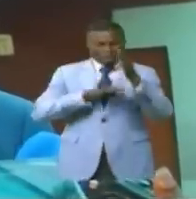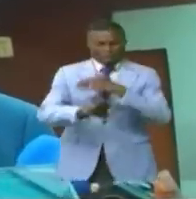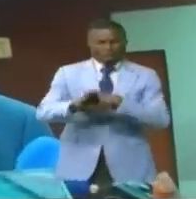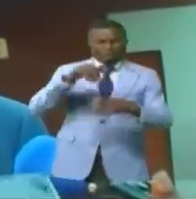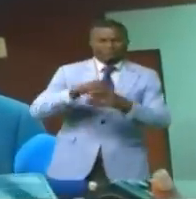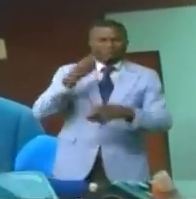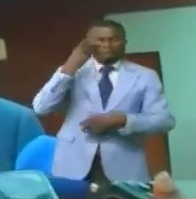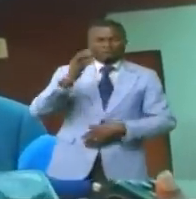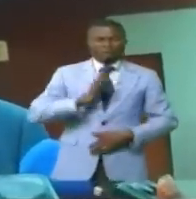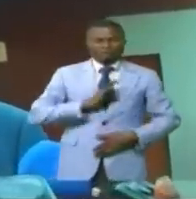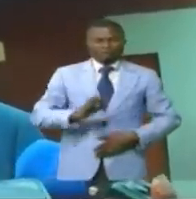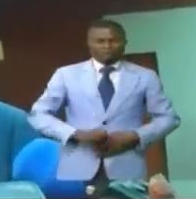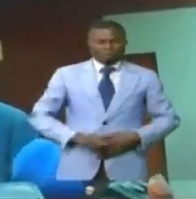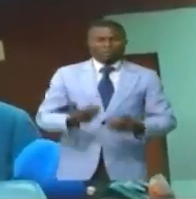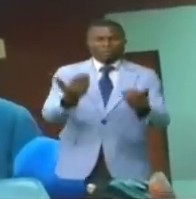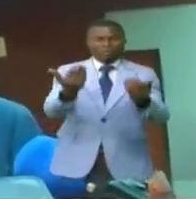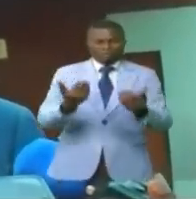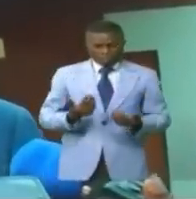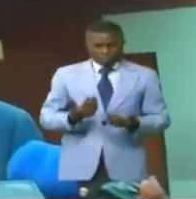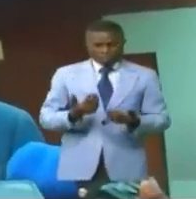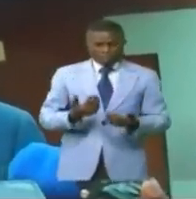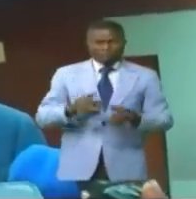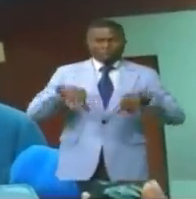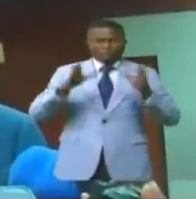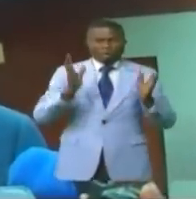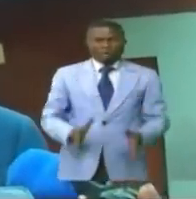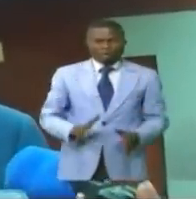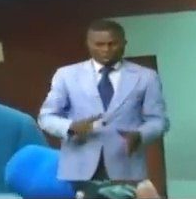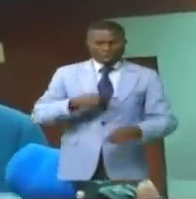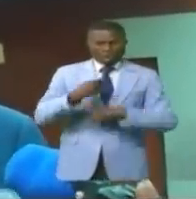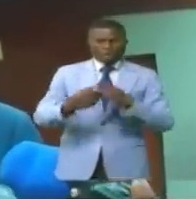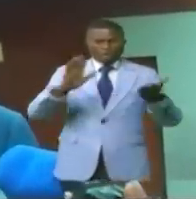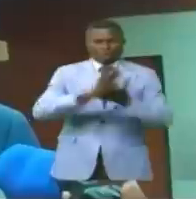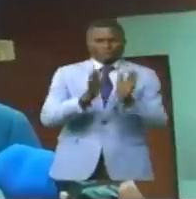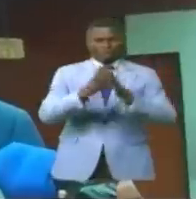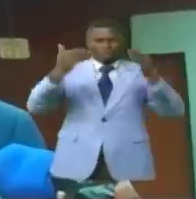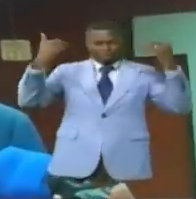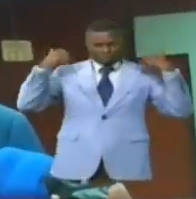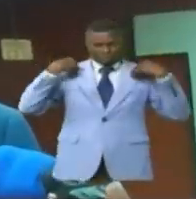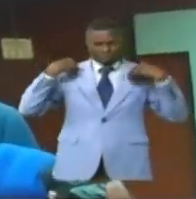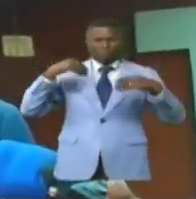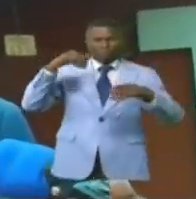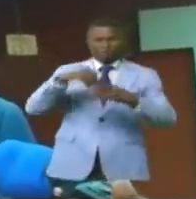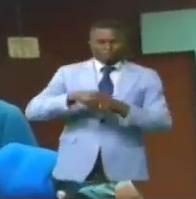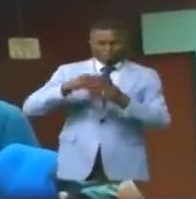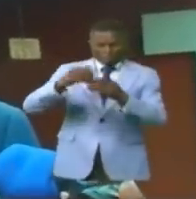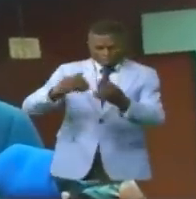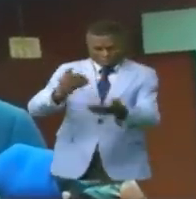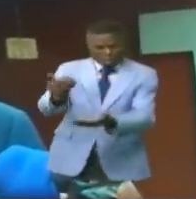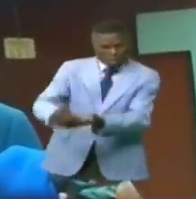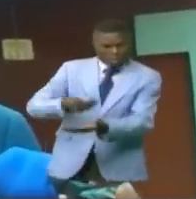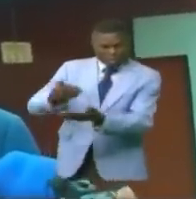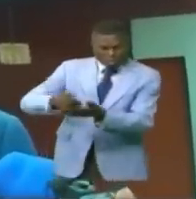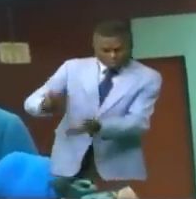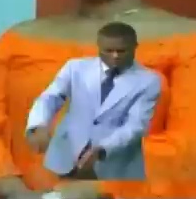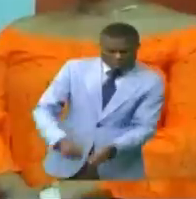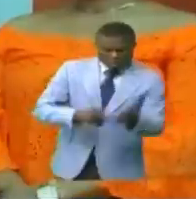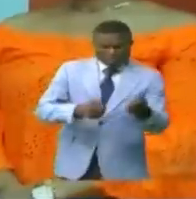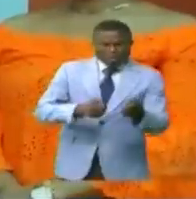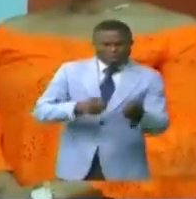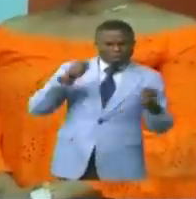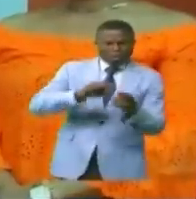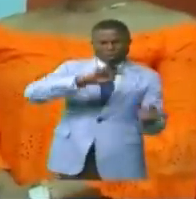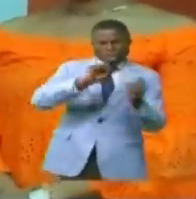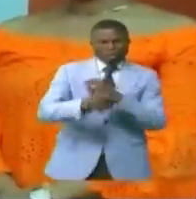l'État, qui veut que ce soit finalement des Congolais qui soient aux commandes, à partir de l'extraction jusqu'à la production finale.